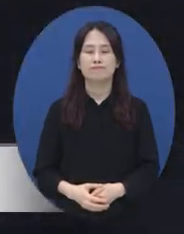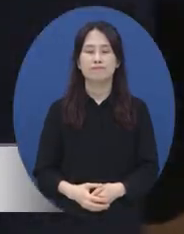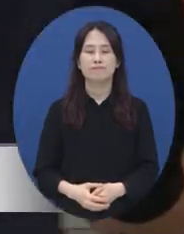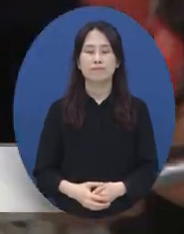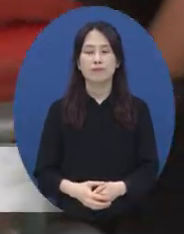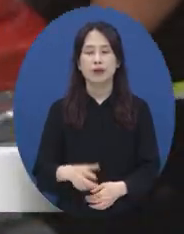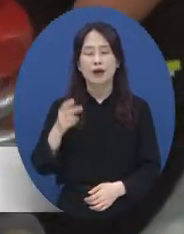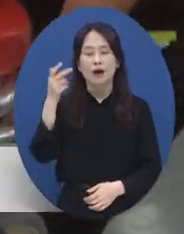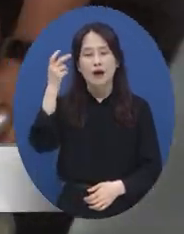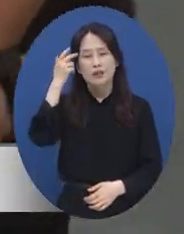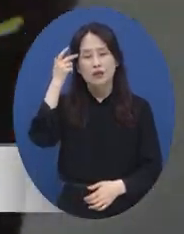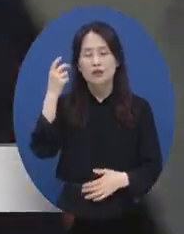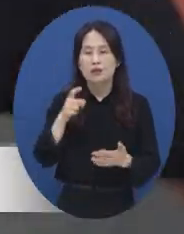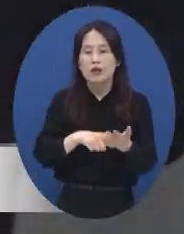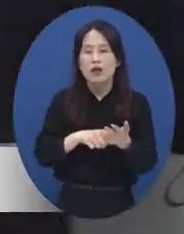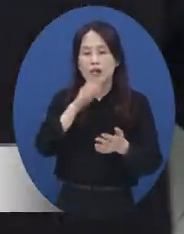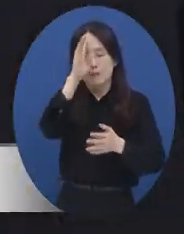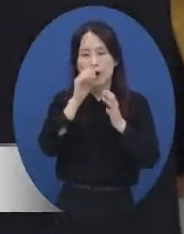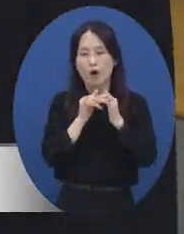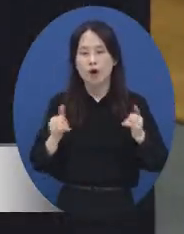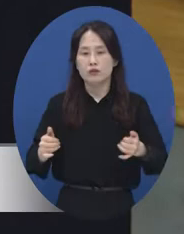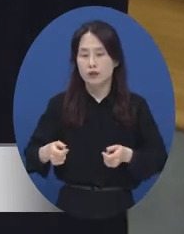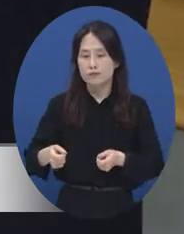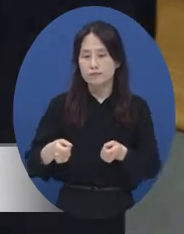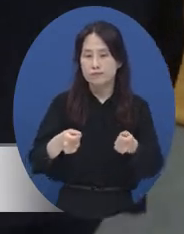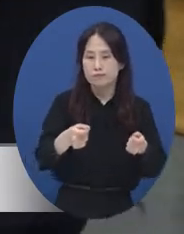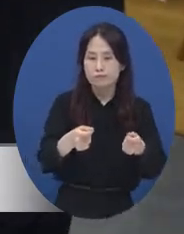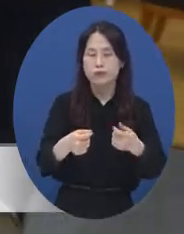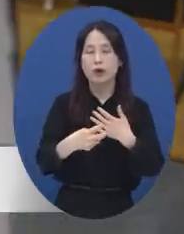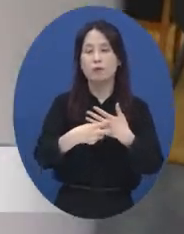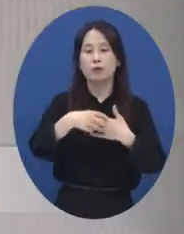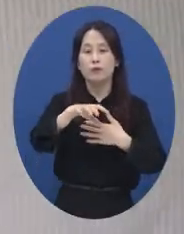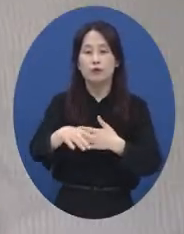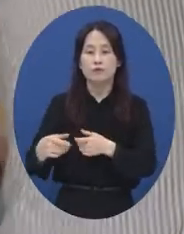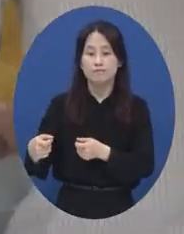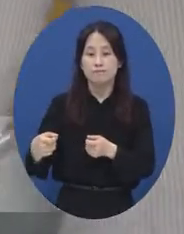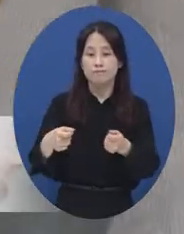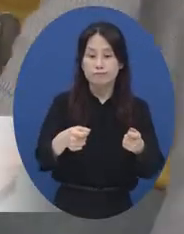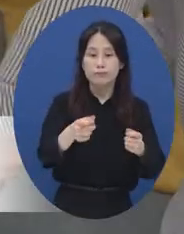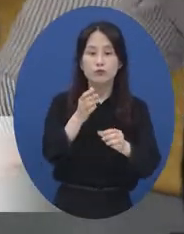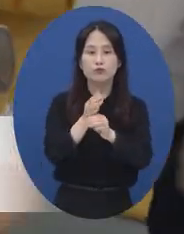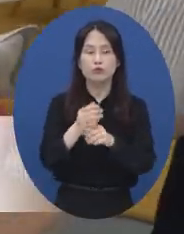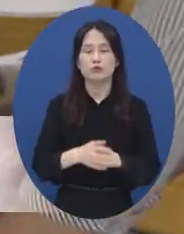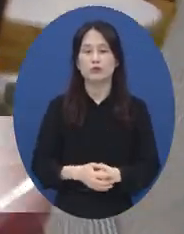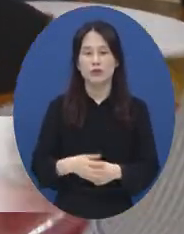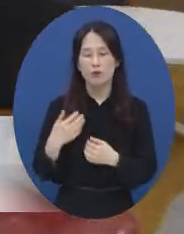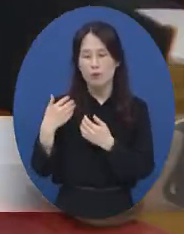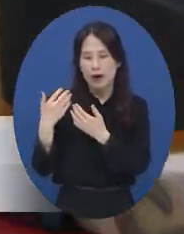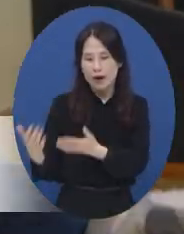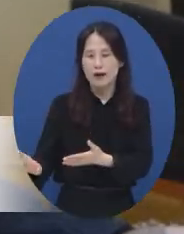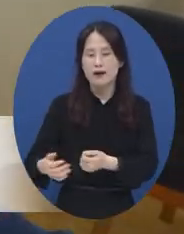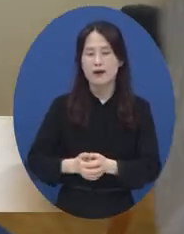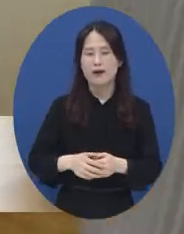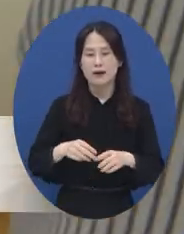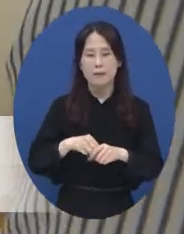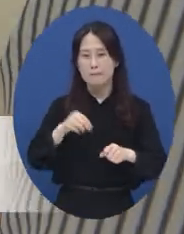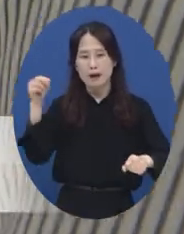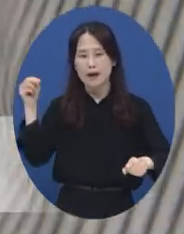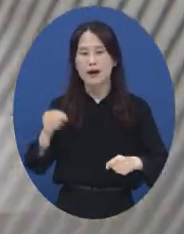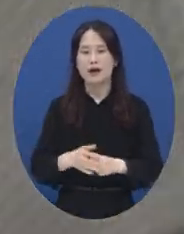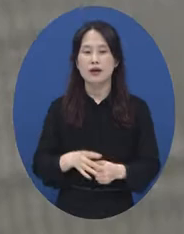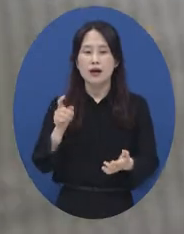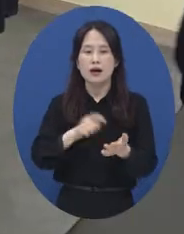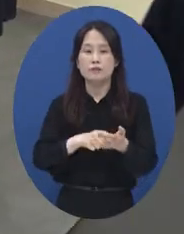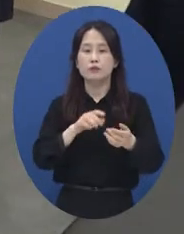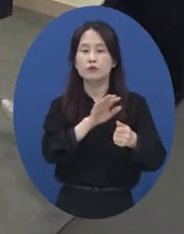정신 응급환자가 들것에 실려 위기대응 병동 안으로 들어옵니다 아 너무 항상 어몽